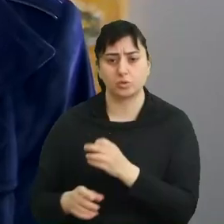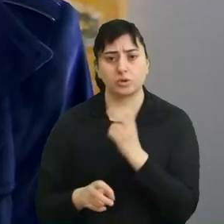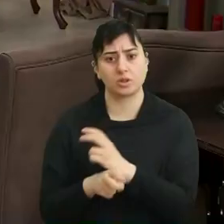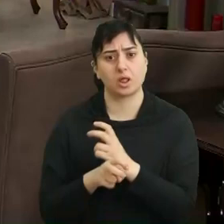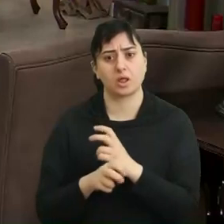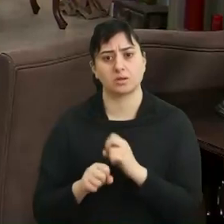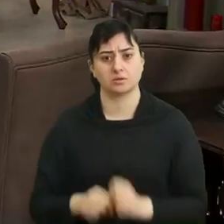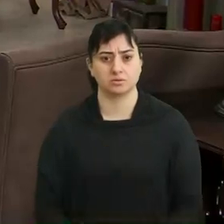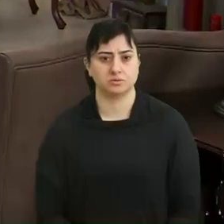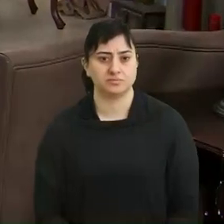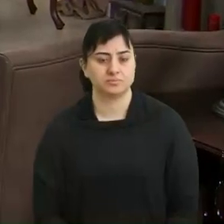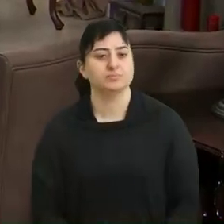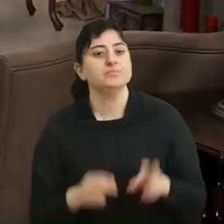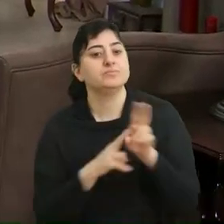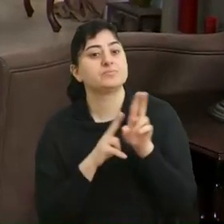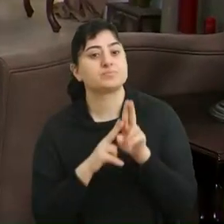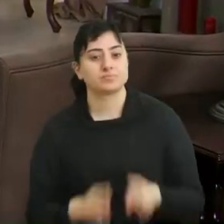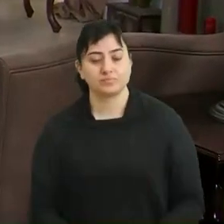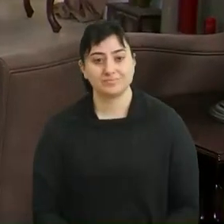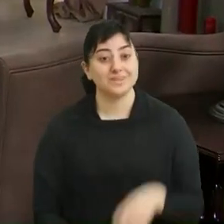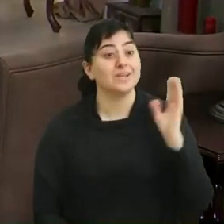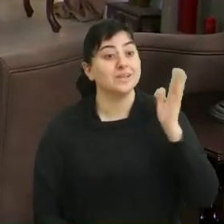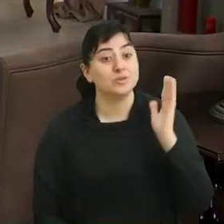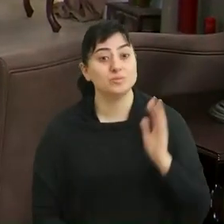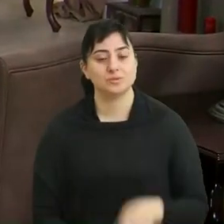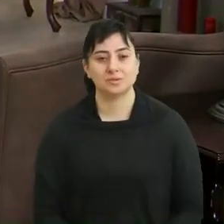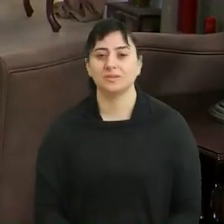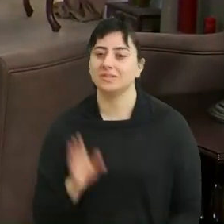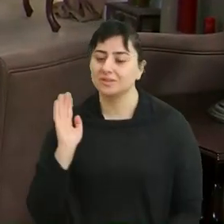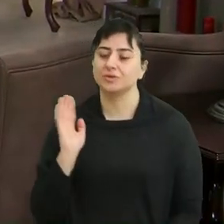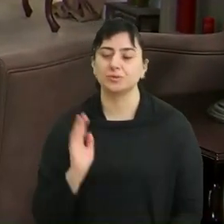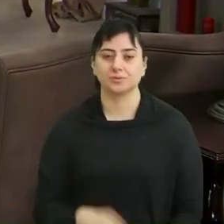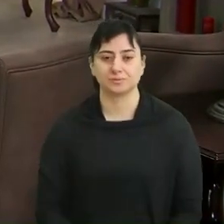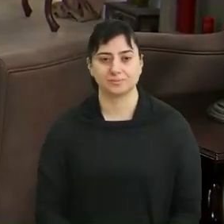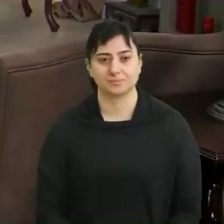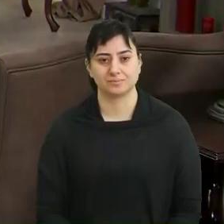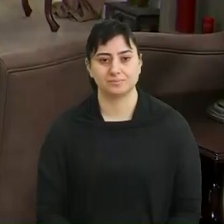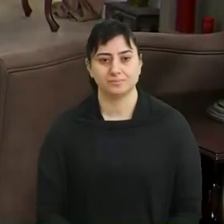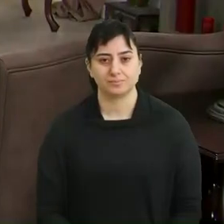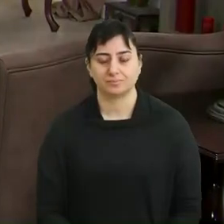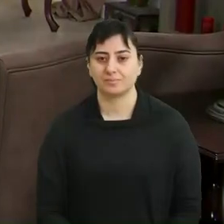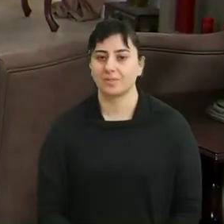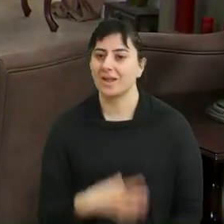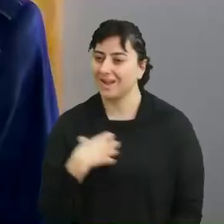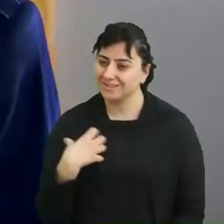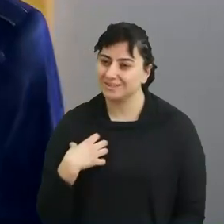patlatır o binayı. Kemal'im. He. Çıkıyor musunuz? He, çıkar Sefil. Anneciğim, biz